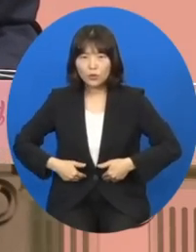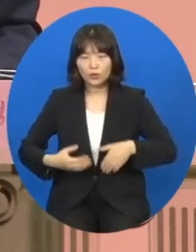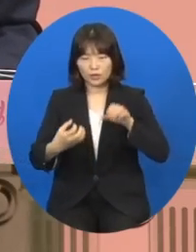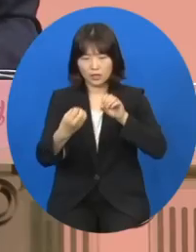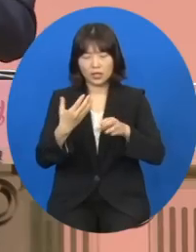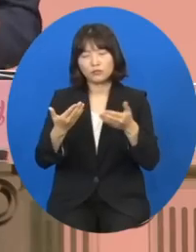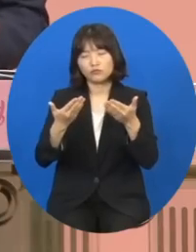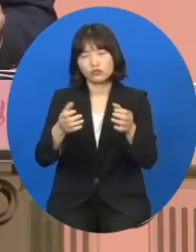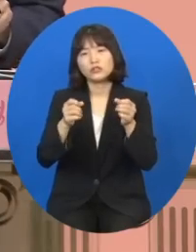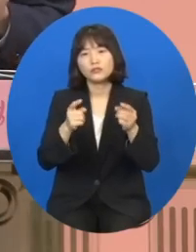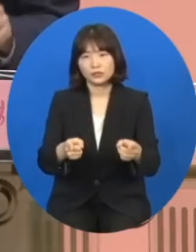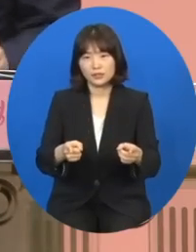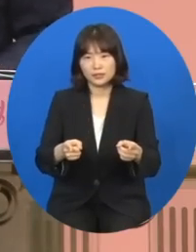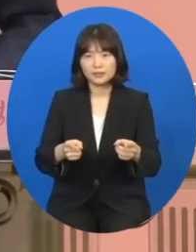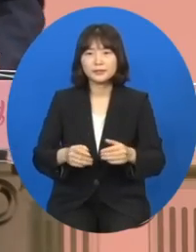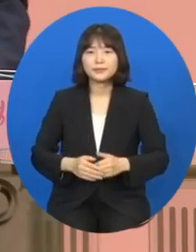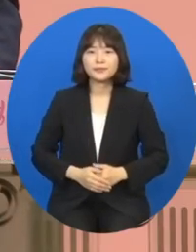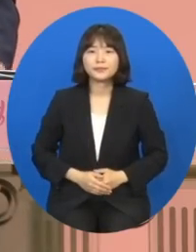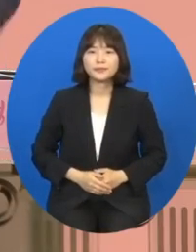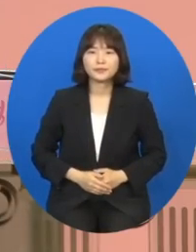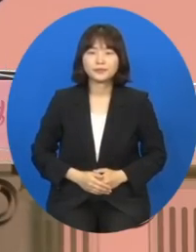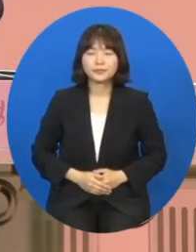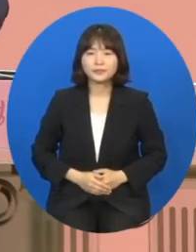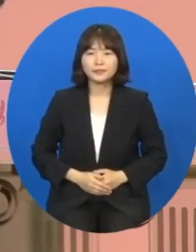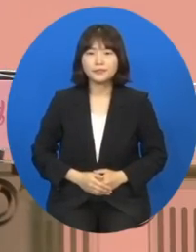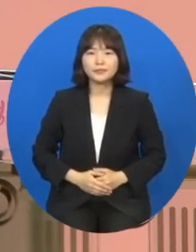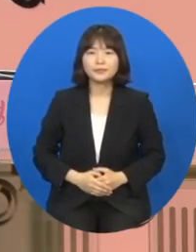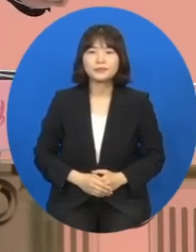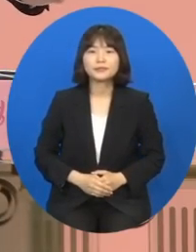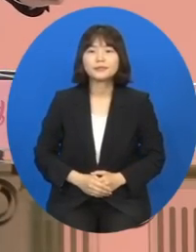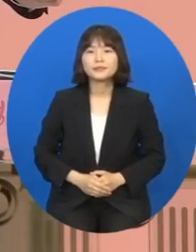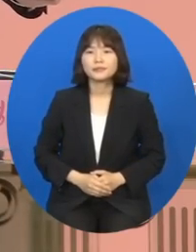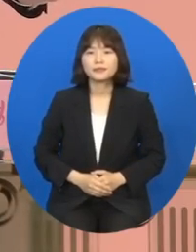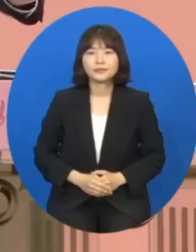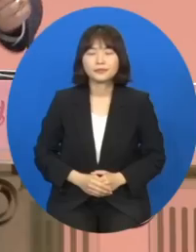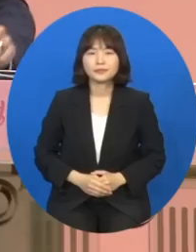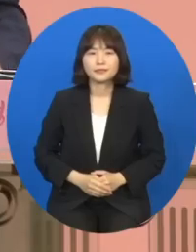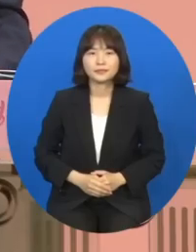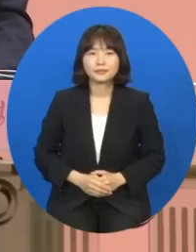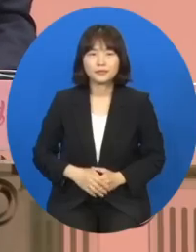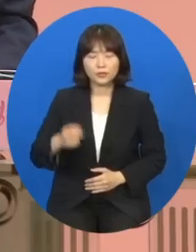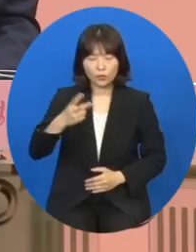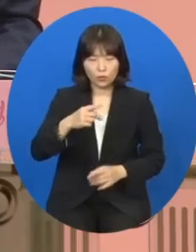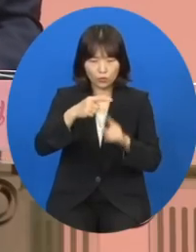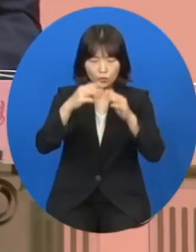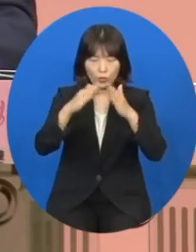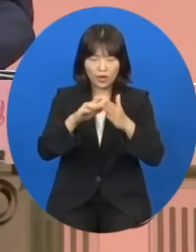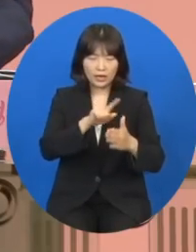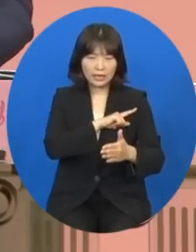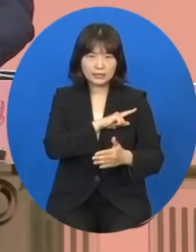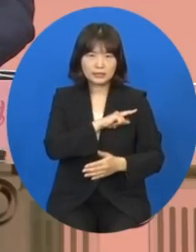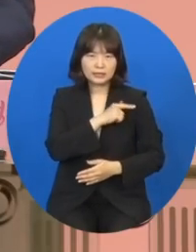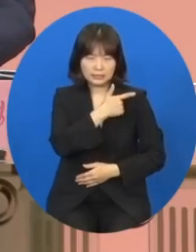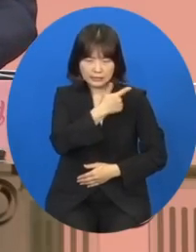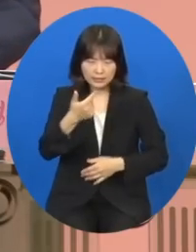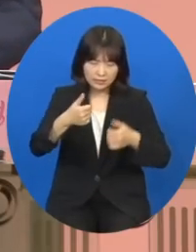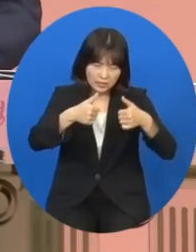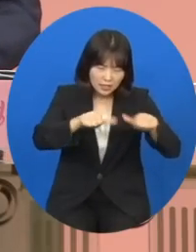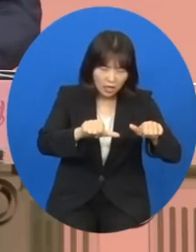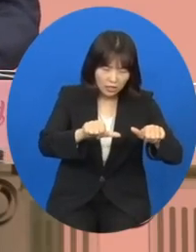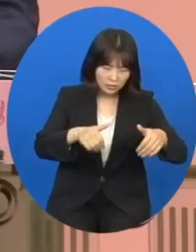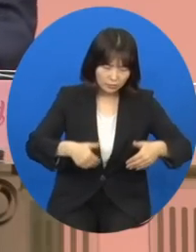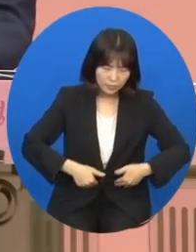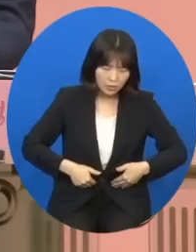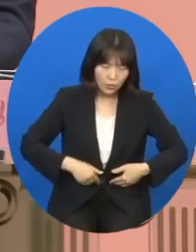기회였습니다 다음 주 글라스 그 이래서 브로켄 scenes 없으 출 쉬고 교회 가장 큰 깨어 진과 필요를